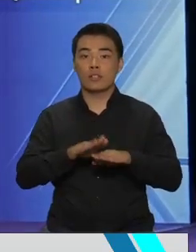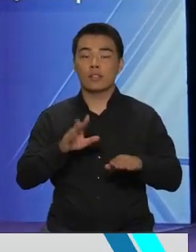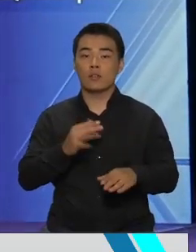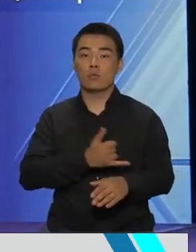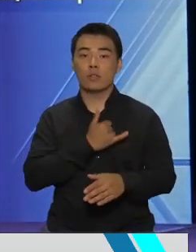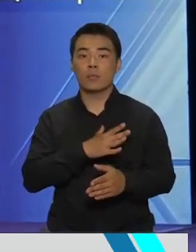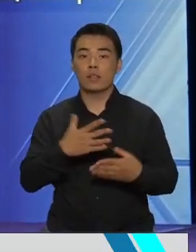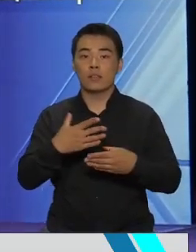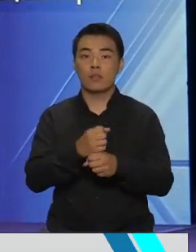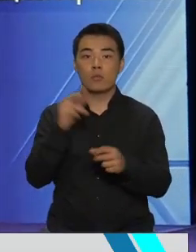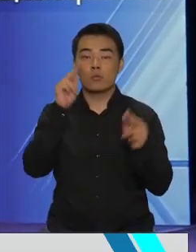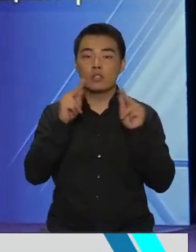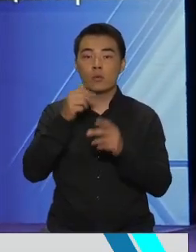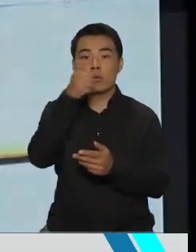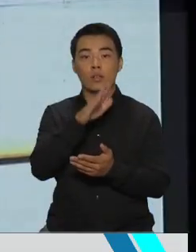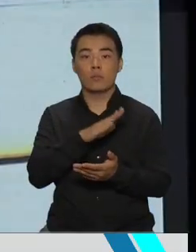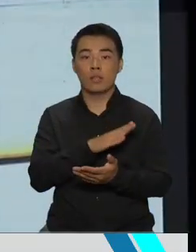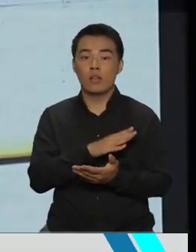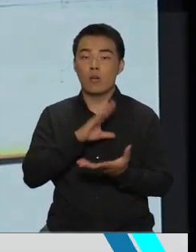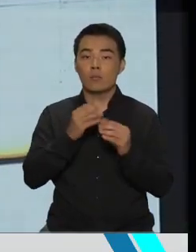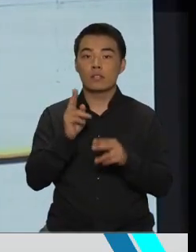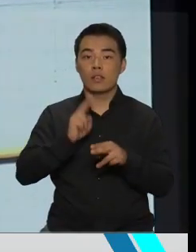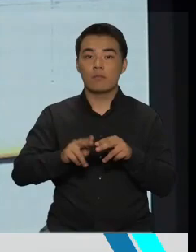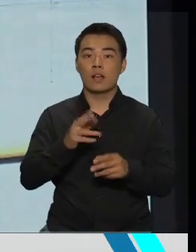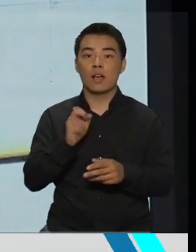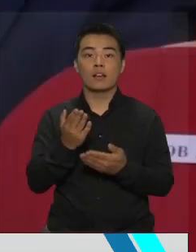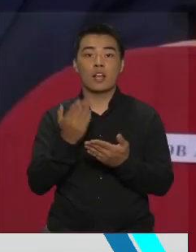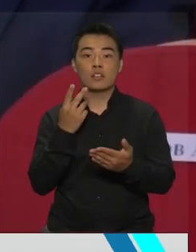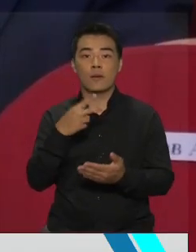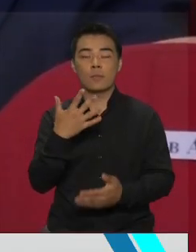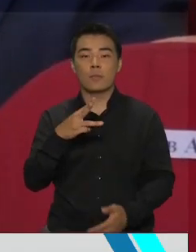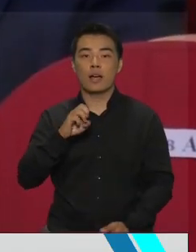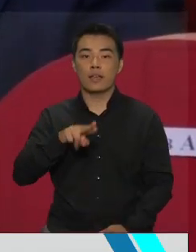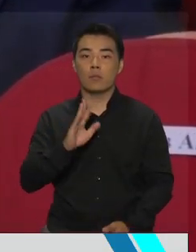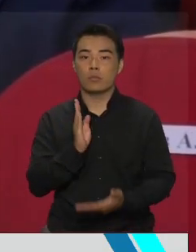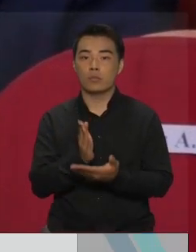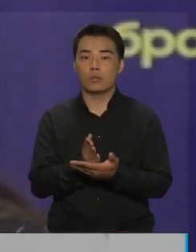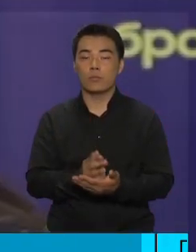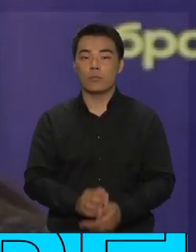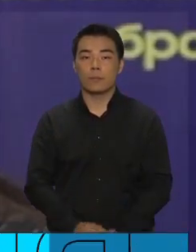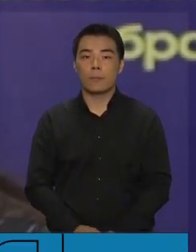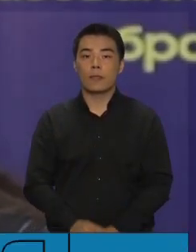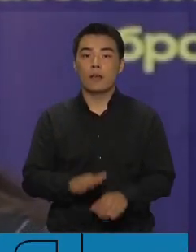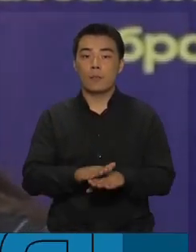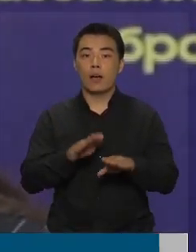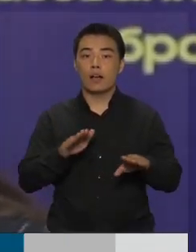стало сокращение учебного года. Он завершится, как и раньше, 25 мая.